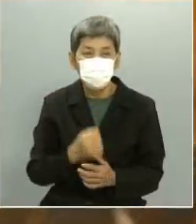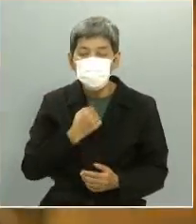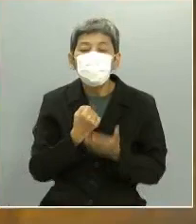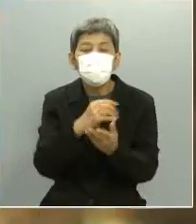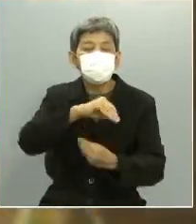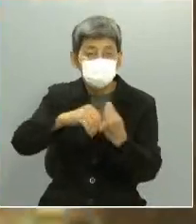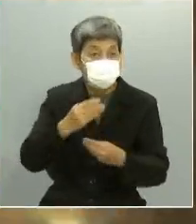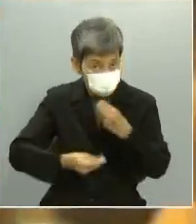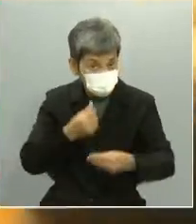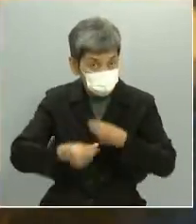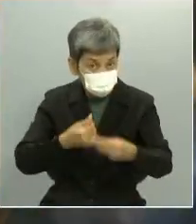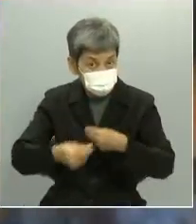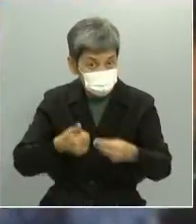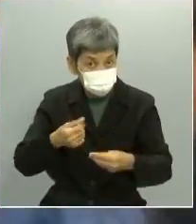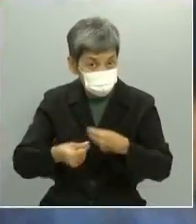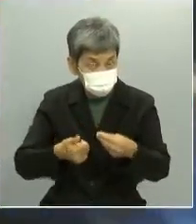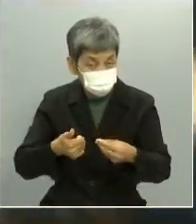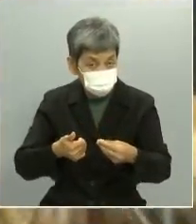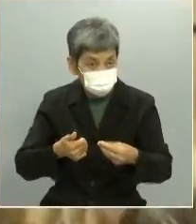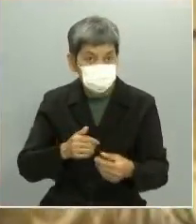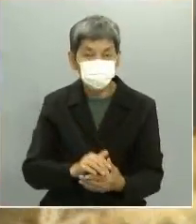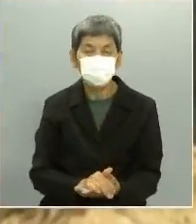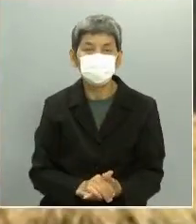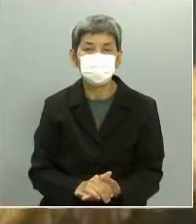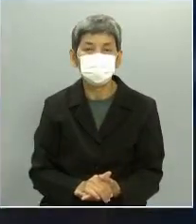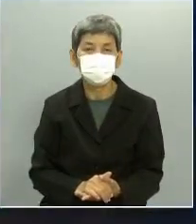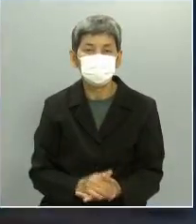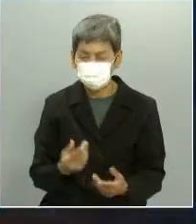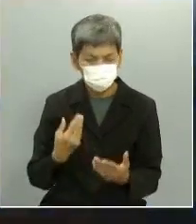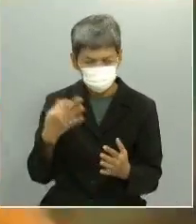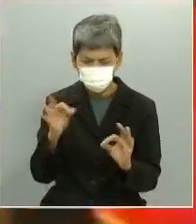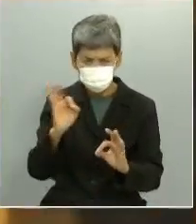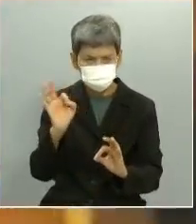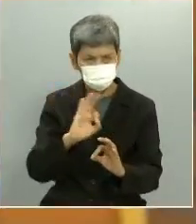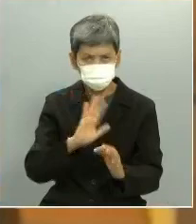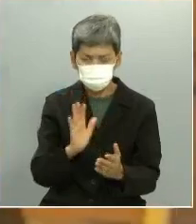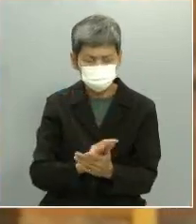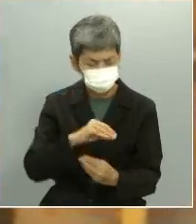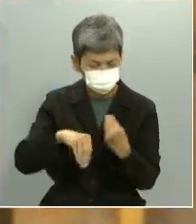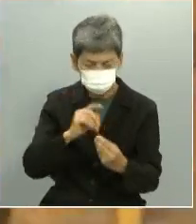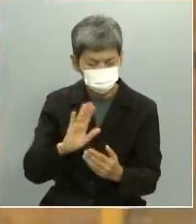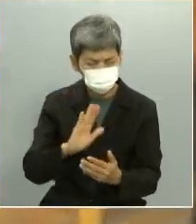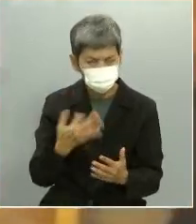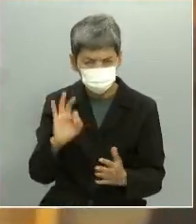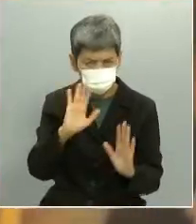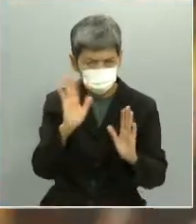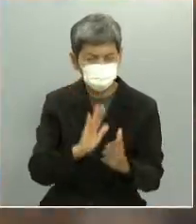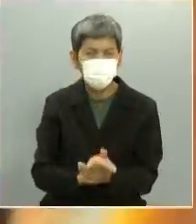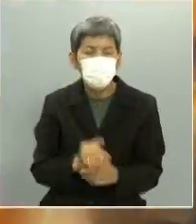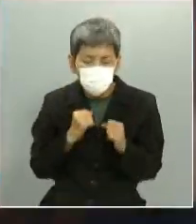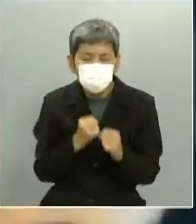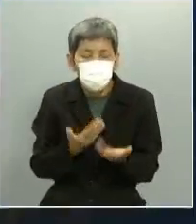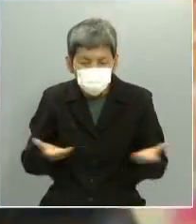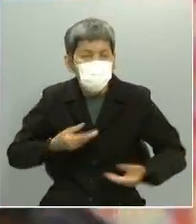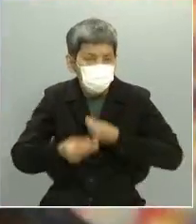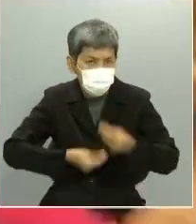ขายดีไหมเนี่ยไม่ต้องแหมไม่ต้องแหมไม่ต้องแหมเศรษฐกิจมันตกสะเก็ดนะ ตกสะเก็ด มันต้องพยายามหาที่ขายอ